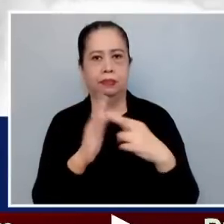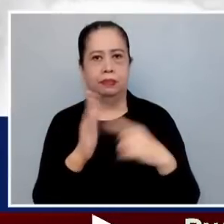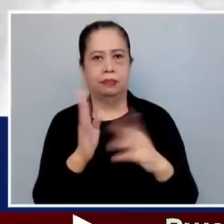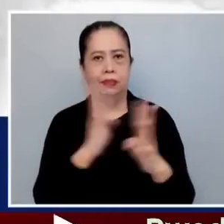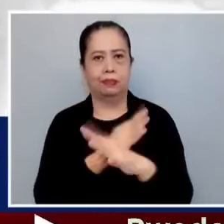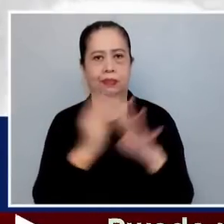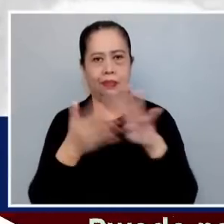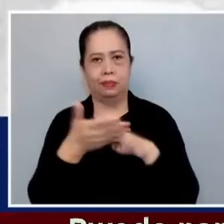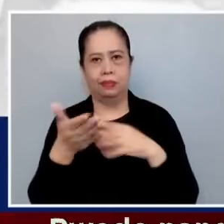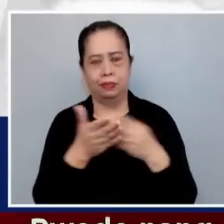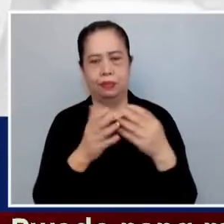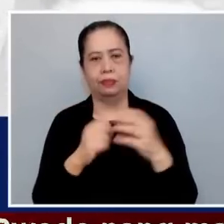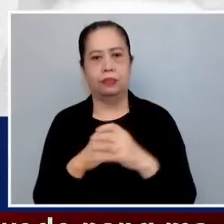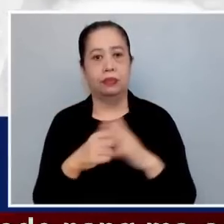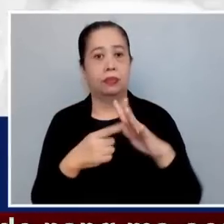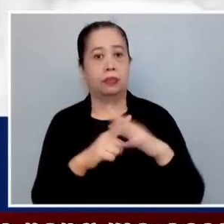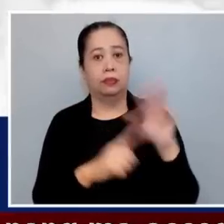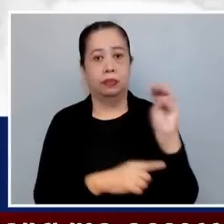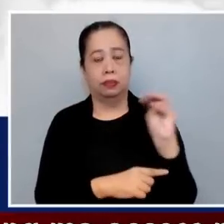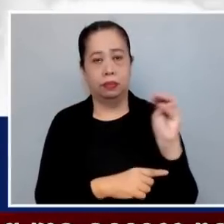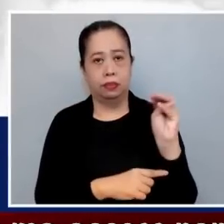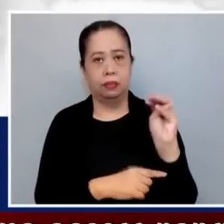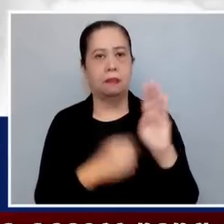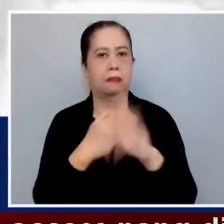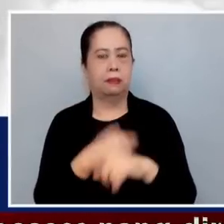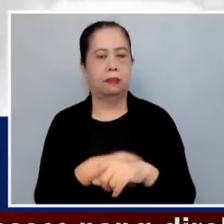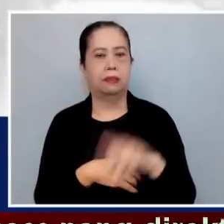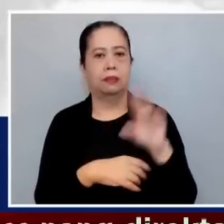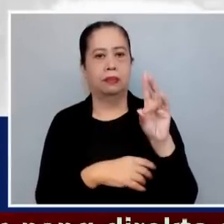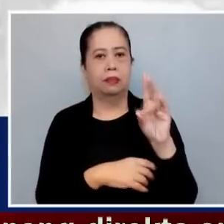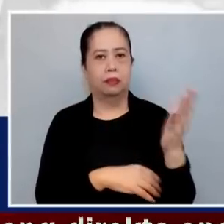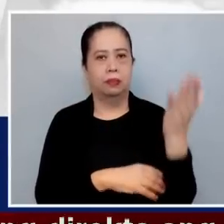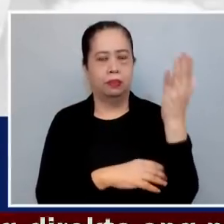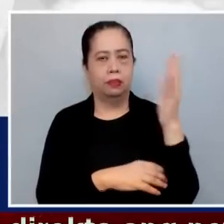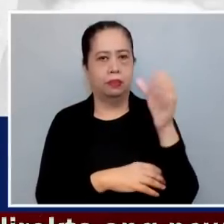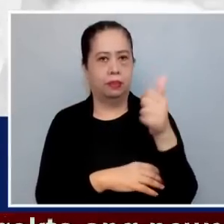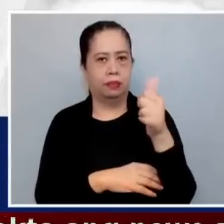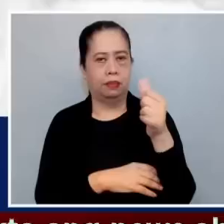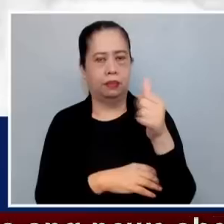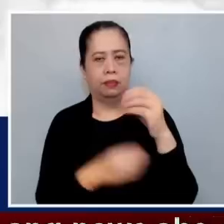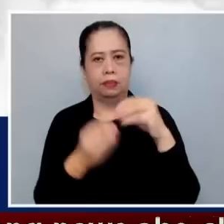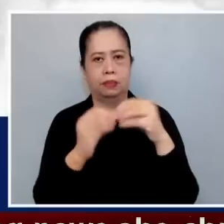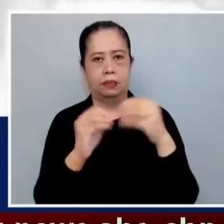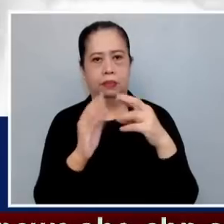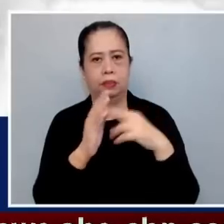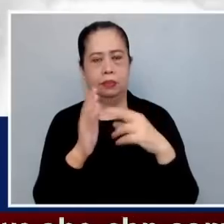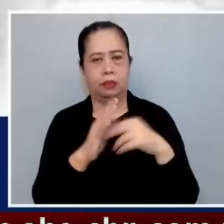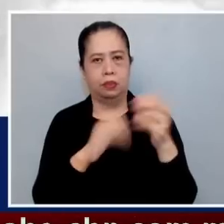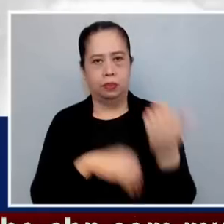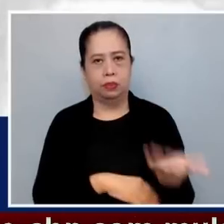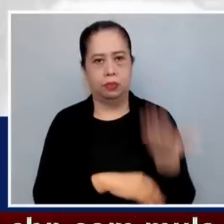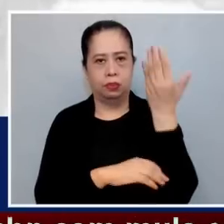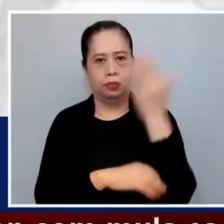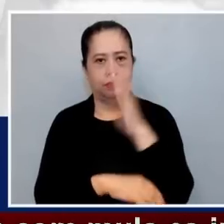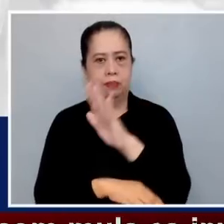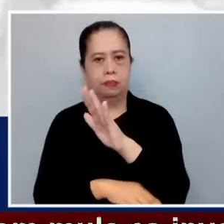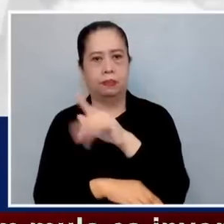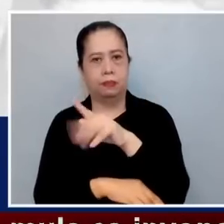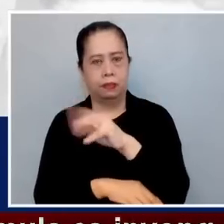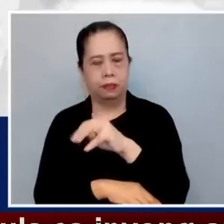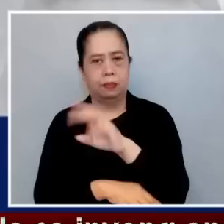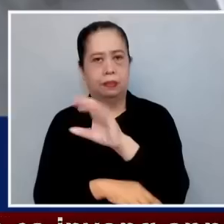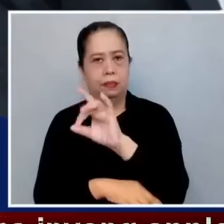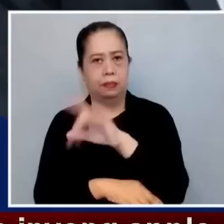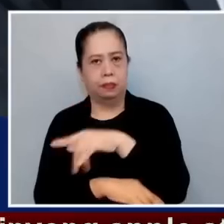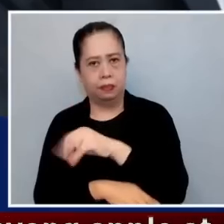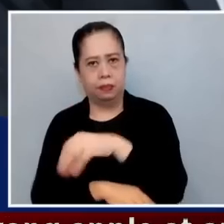Ibig sabihin, simula Lunes, balik na sa 7 a.m. to 10 a.m. ang number coding sa umaga at 5 p.m. hanggang 8 p.m.